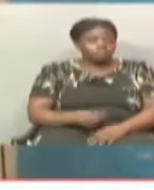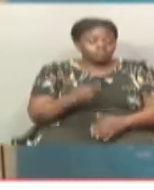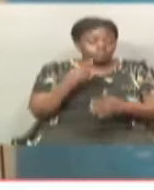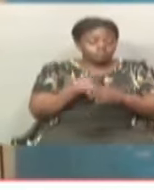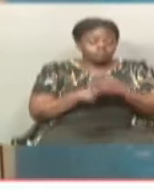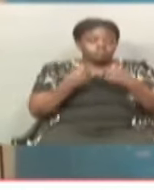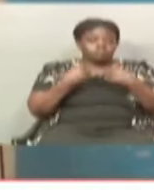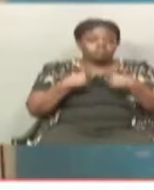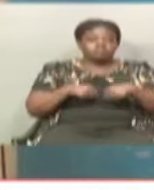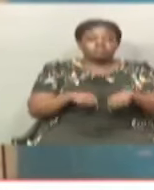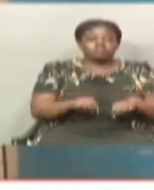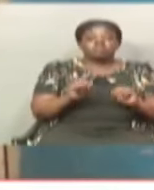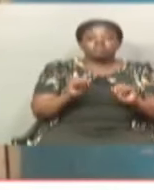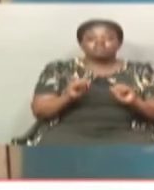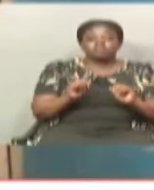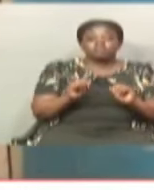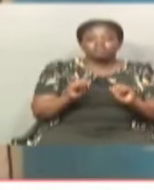by'okola